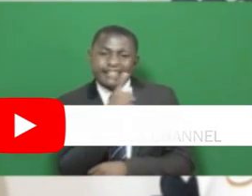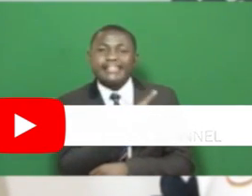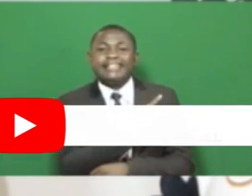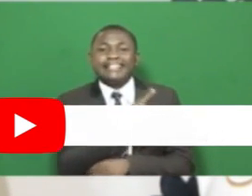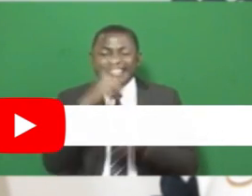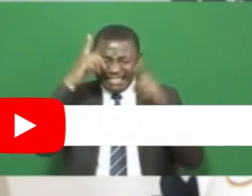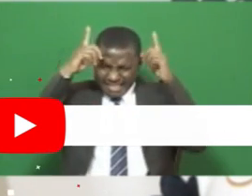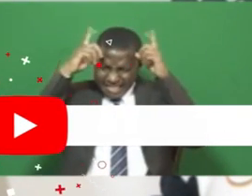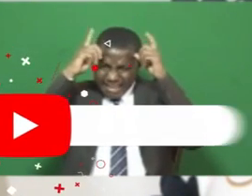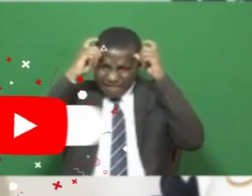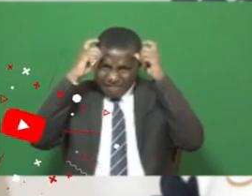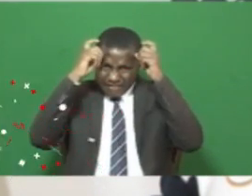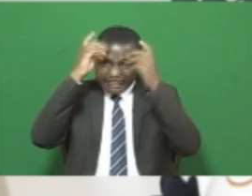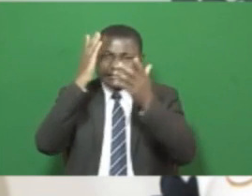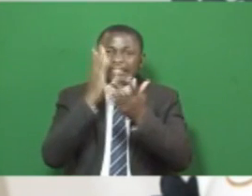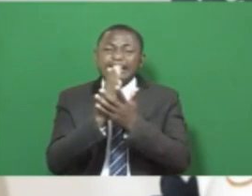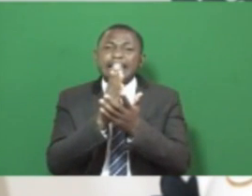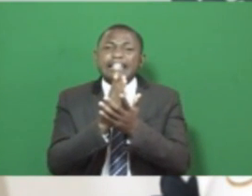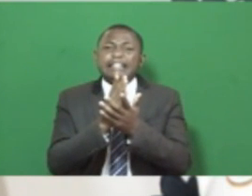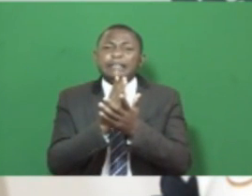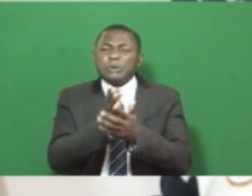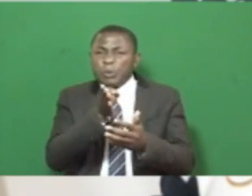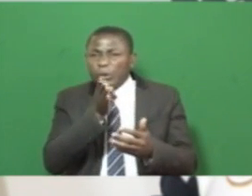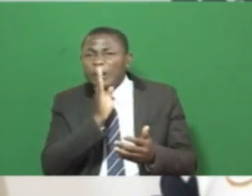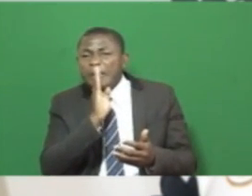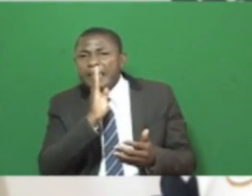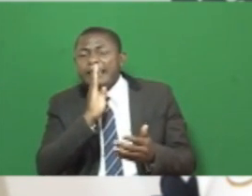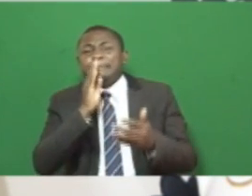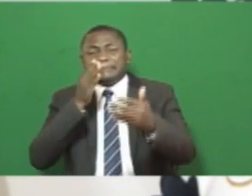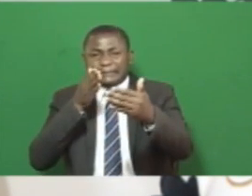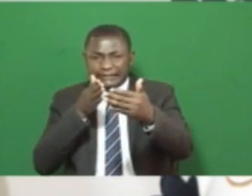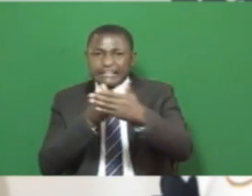mupfungwa make mazomera pfungwa yekusateerera Mwari.